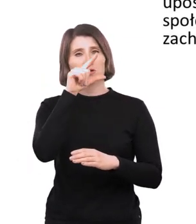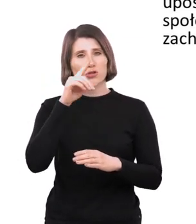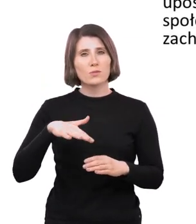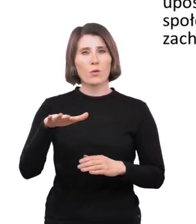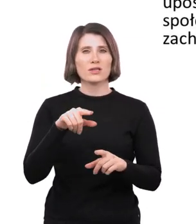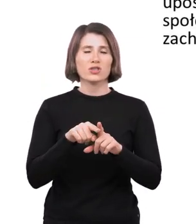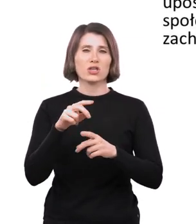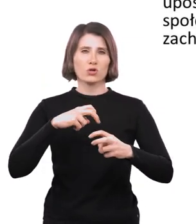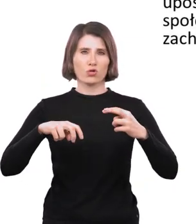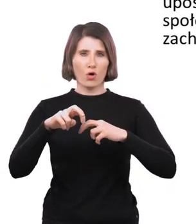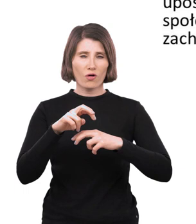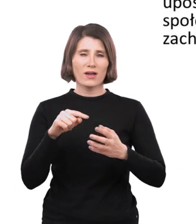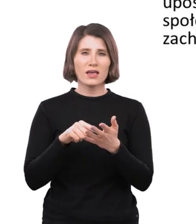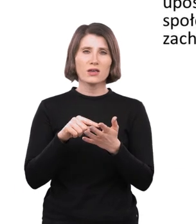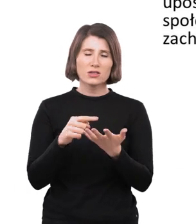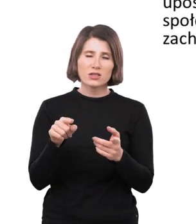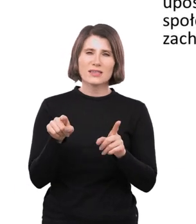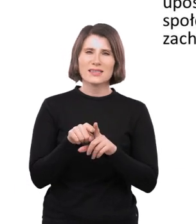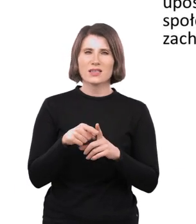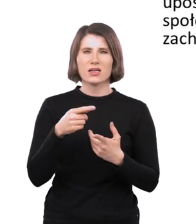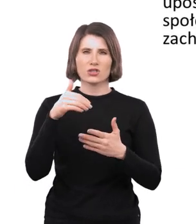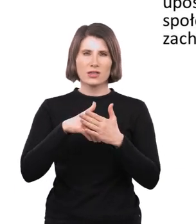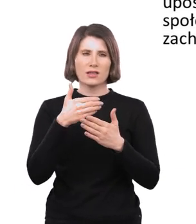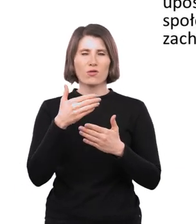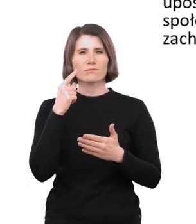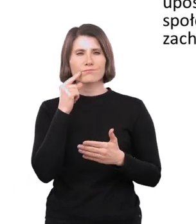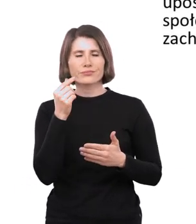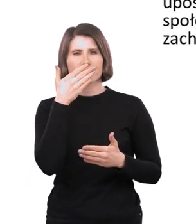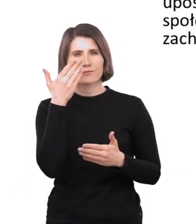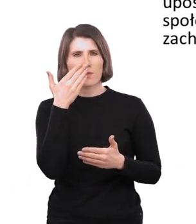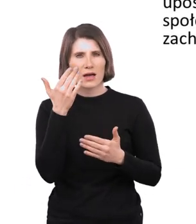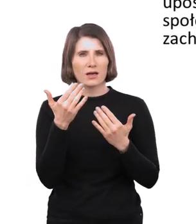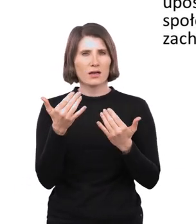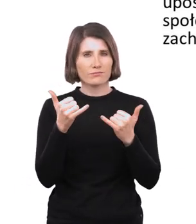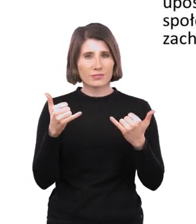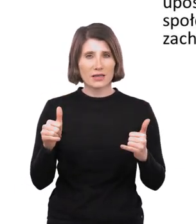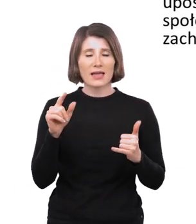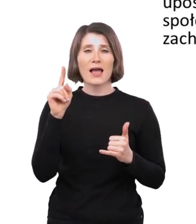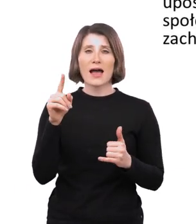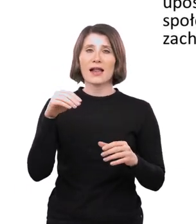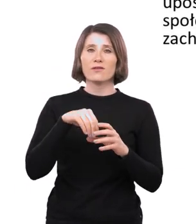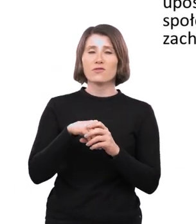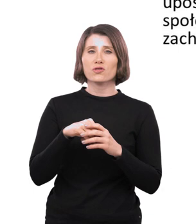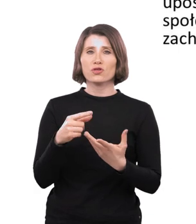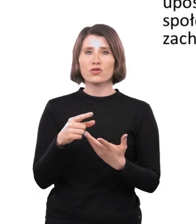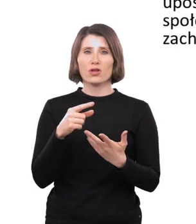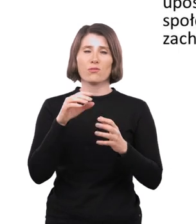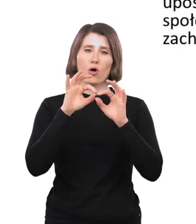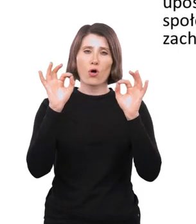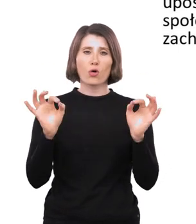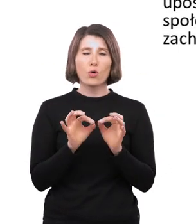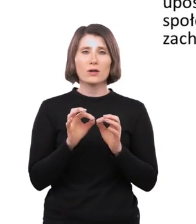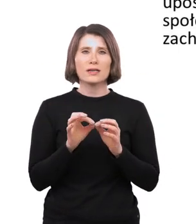a także nietypowe reakcje zmysłowe, ale z kolei przy braku opóźnienia upośledzenia ogólnego